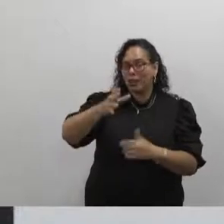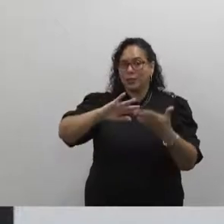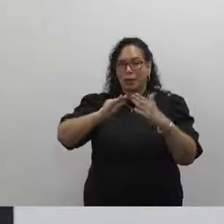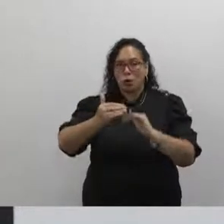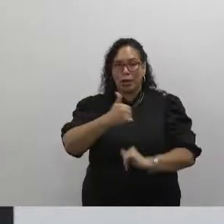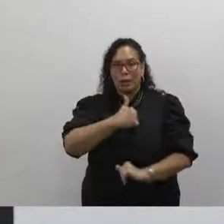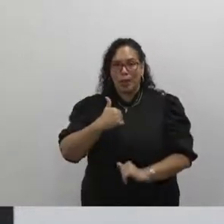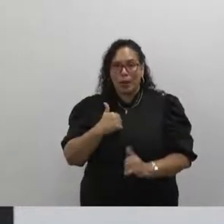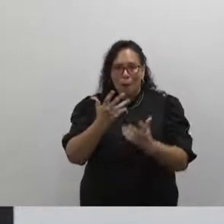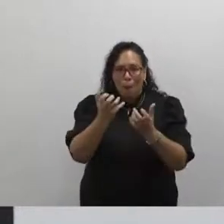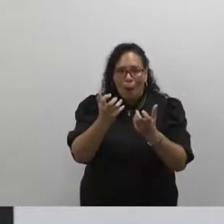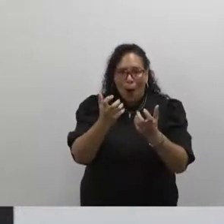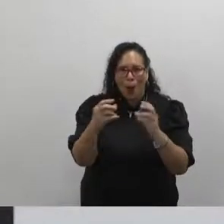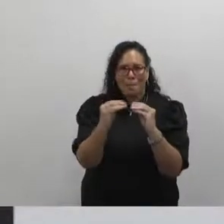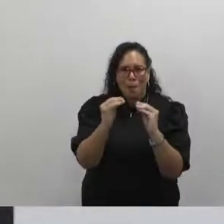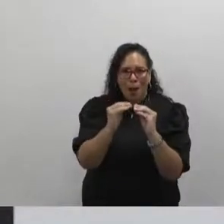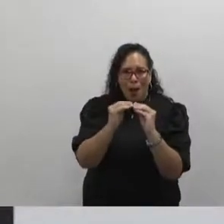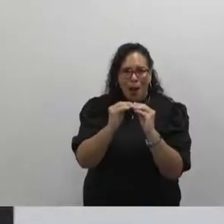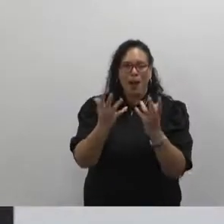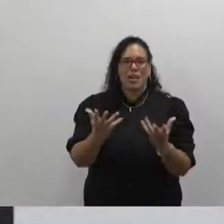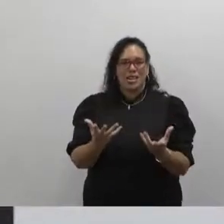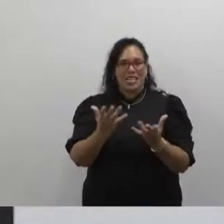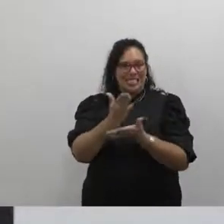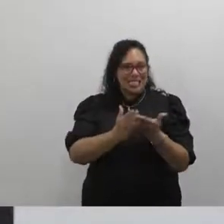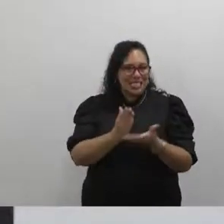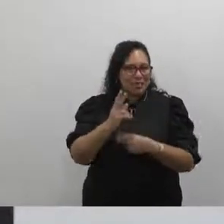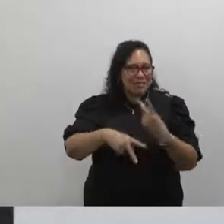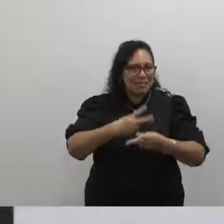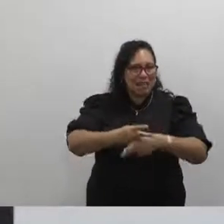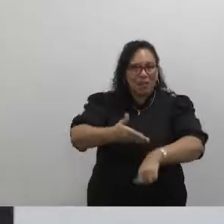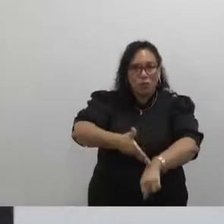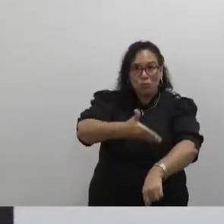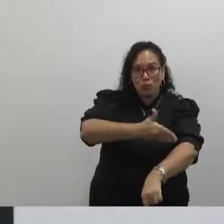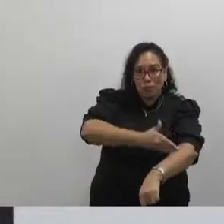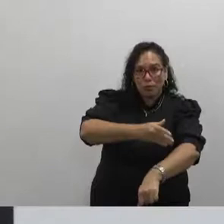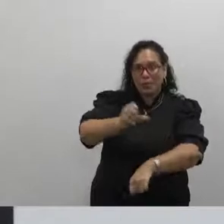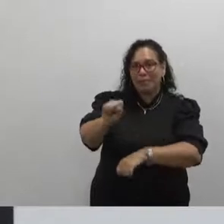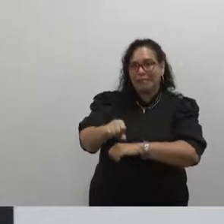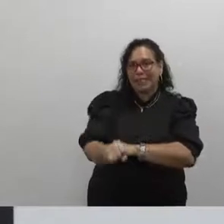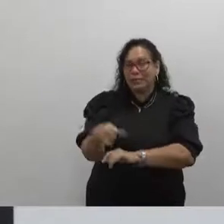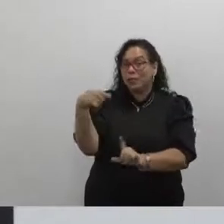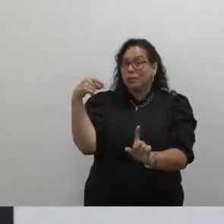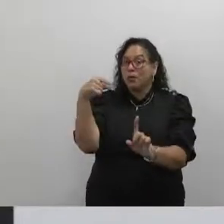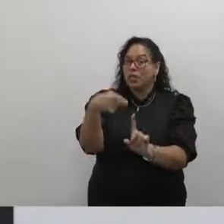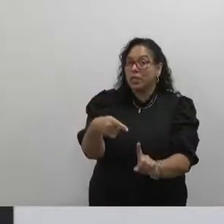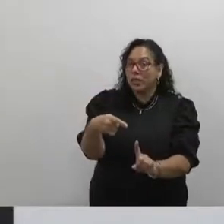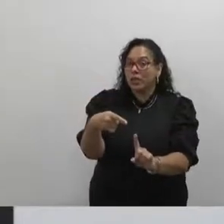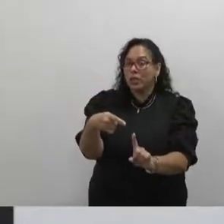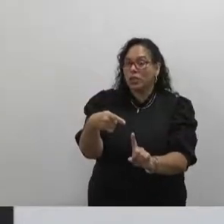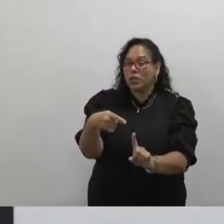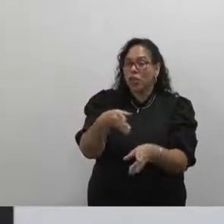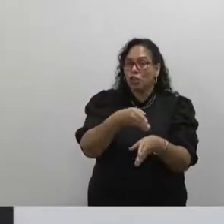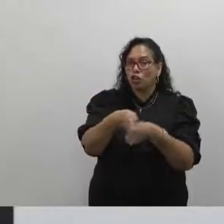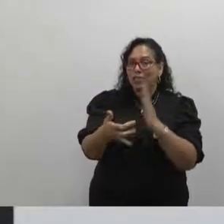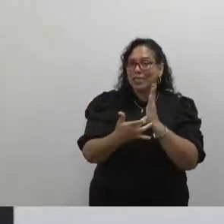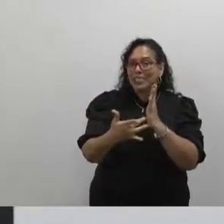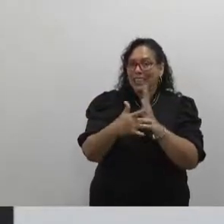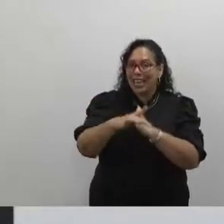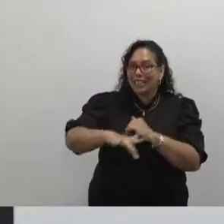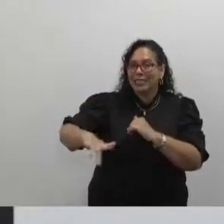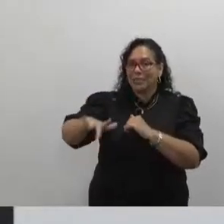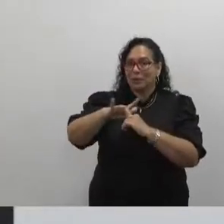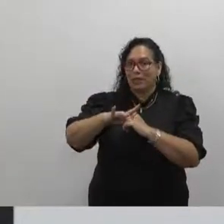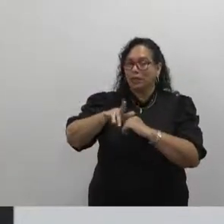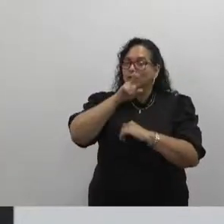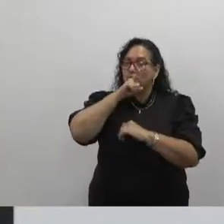con sa phụ bà đại hay sự cung sự mã trận đặc nông sự cung nâng cái trong ngoài bàn từ tua miền ca chậm ra lụt lo time đó tiệt chi